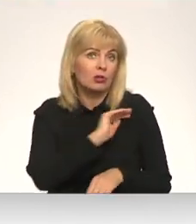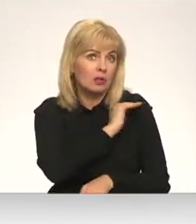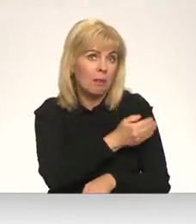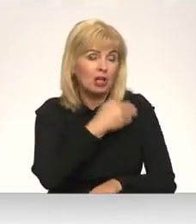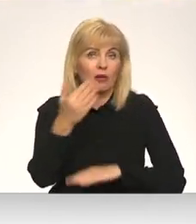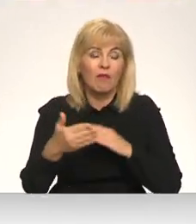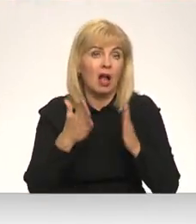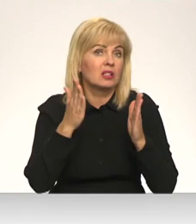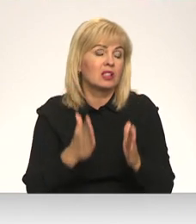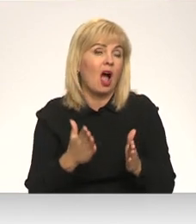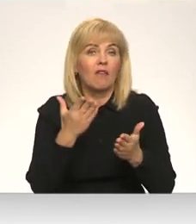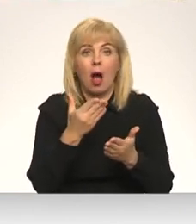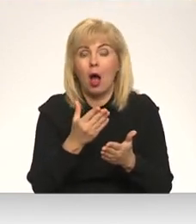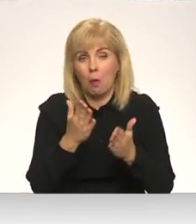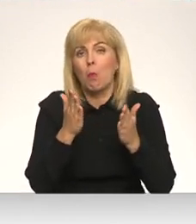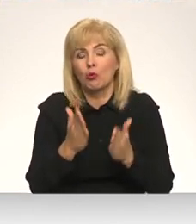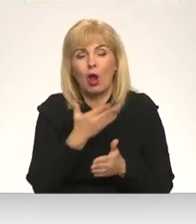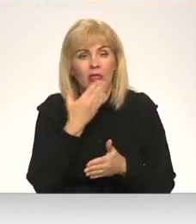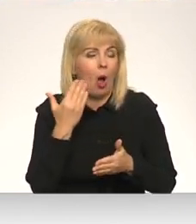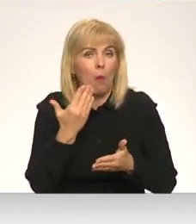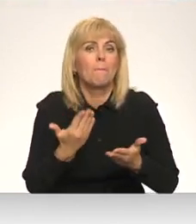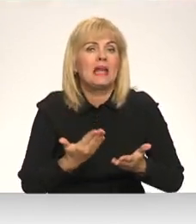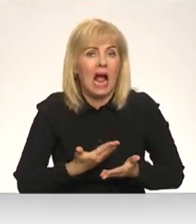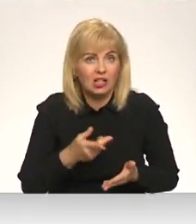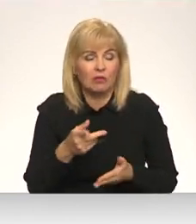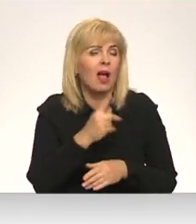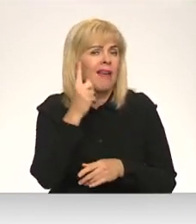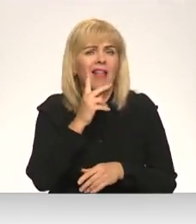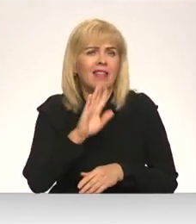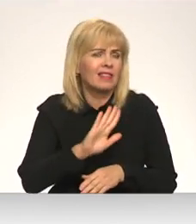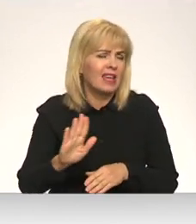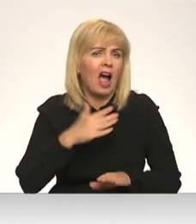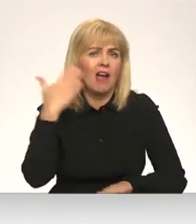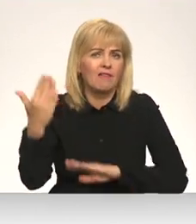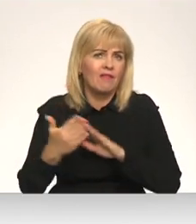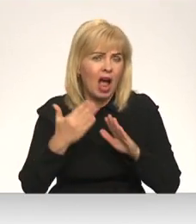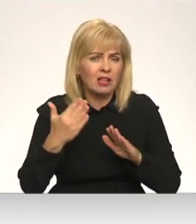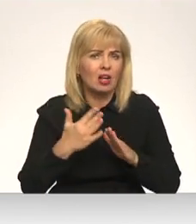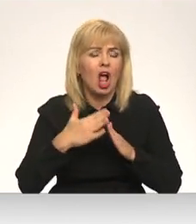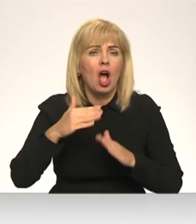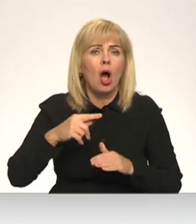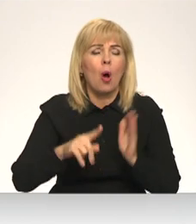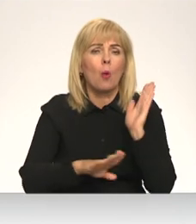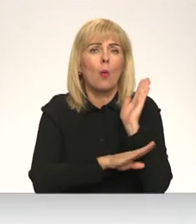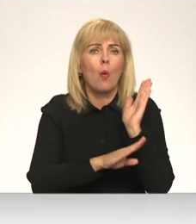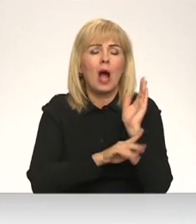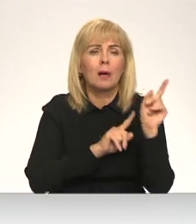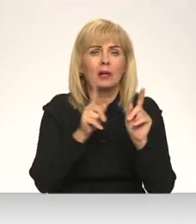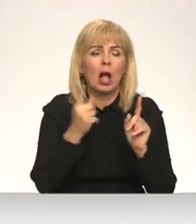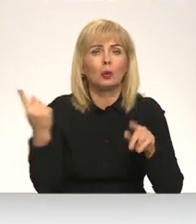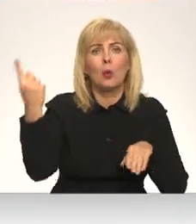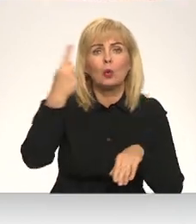vētru savā mūžā vēl neesot piedzīvojis. Tomēr viņa prāt ne tikai vētra esot vainīga, ka milzīgā priede uzskritusi saimniecības